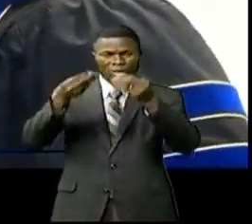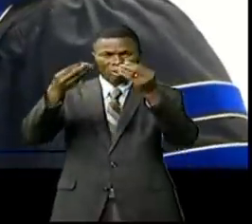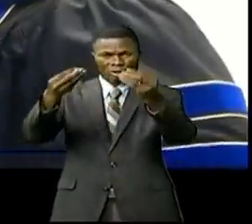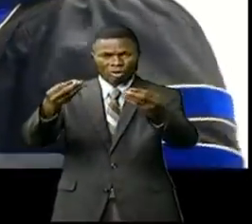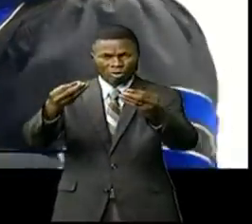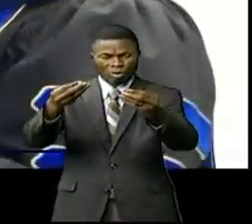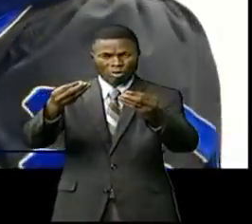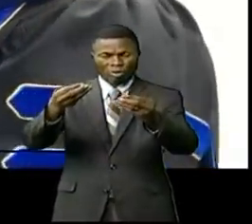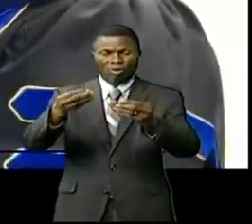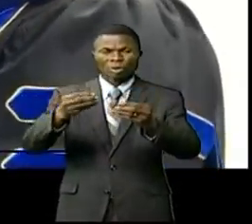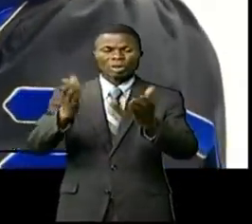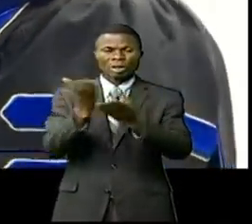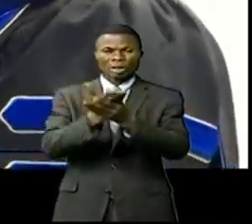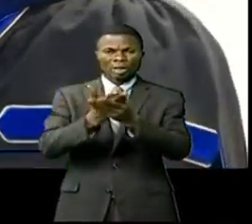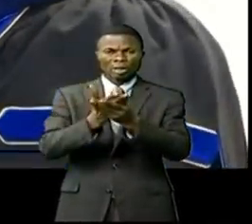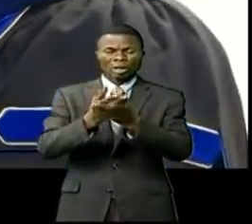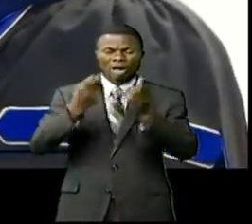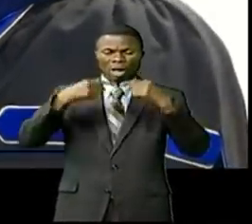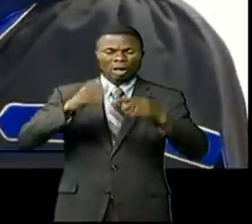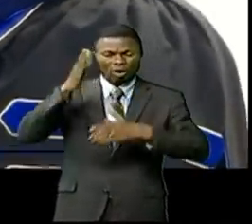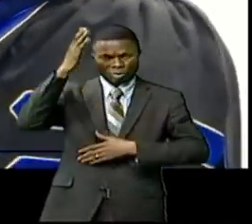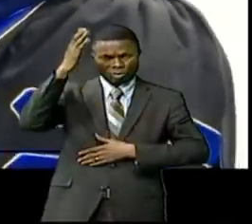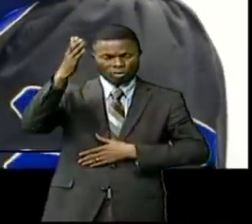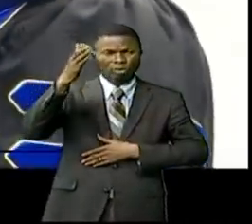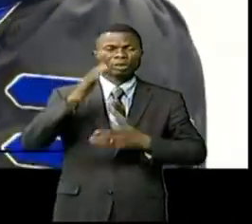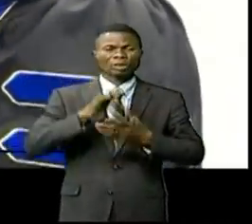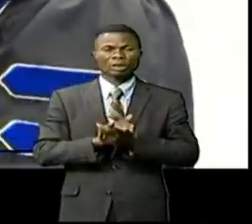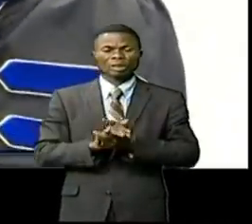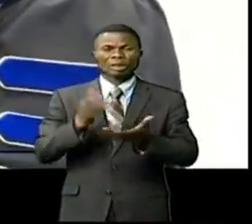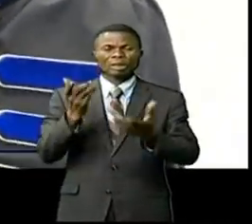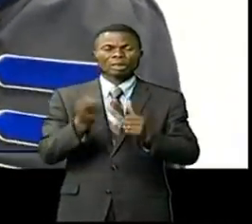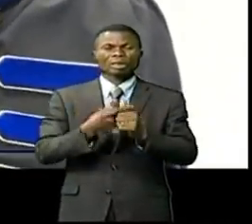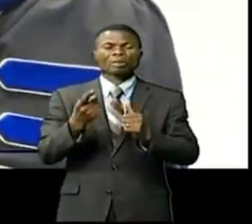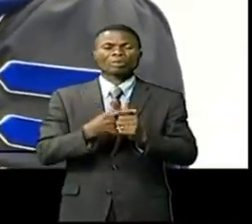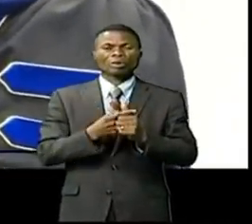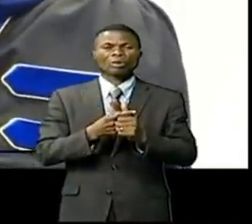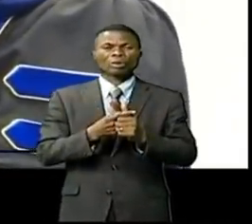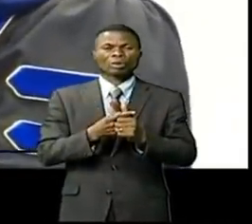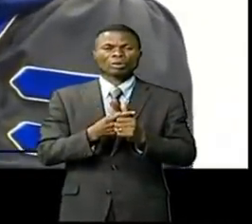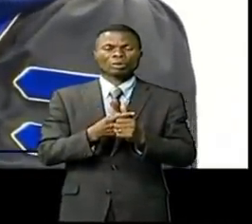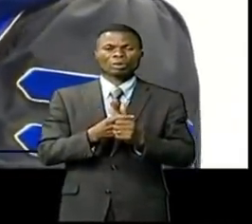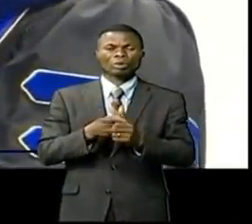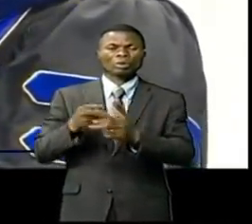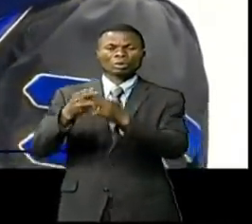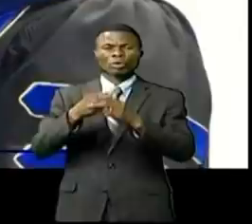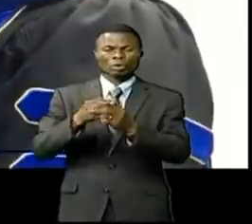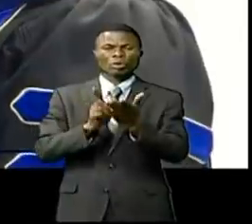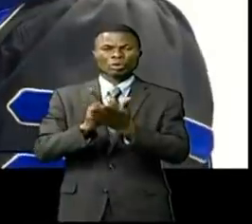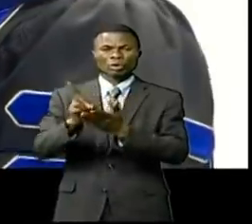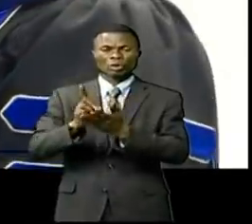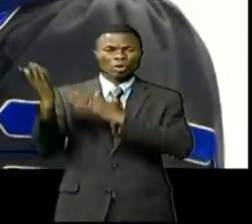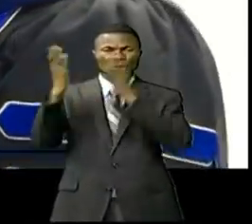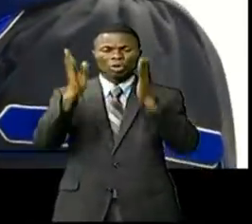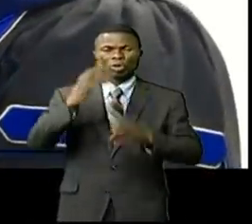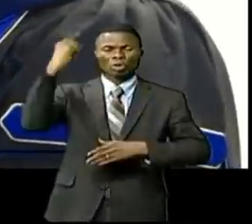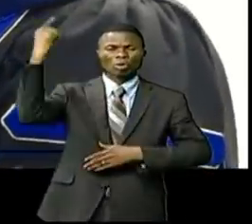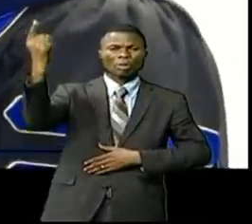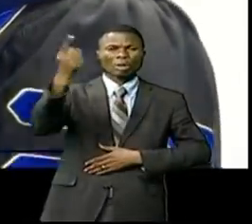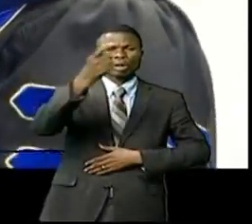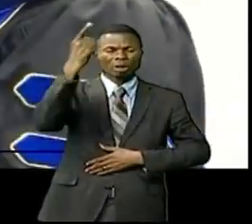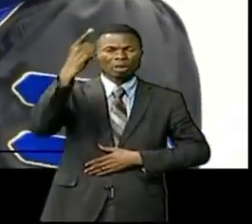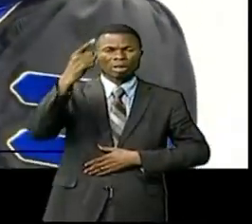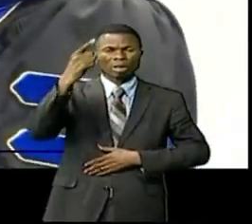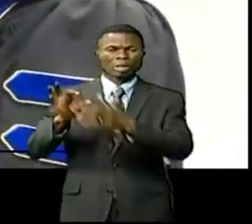nos publications et dans notre site. Il s'agit notamment des assurances et douanes, commerce international,